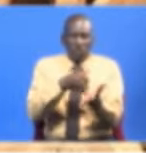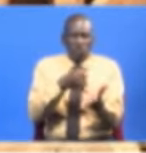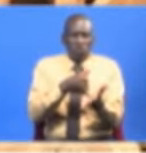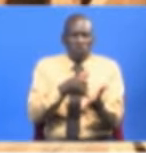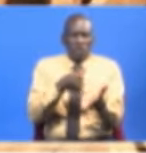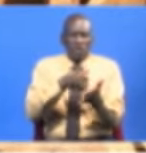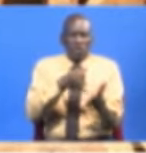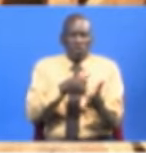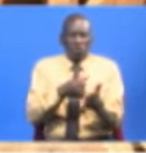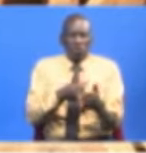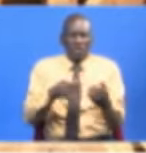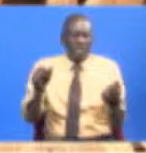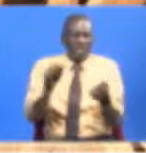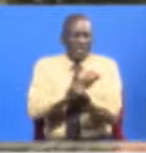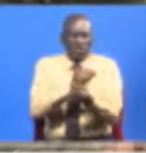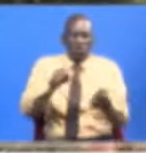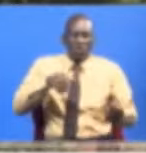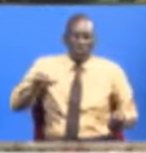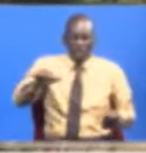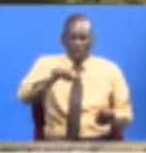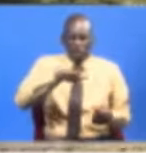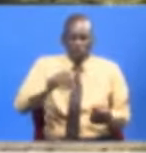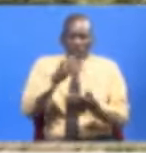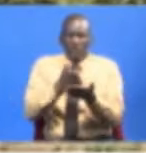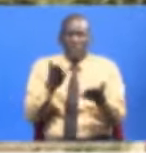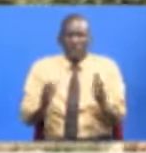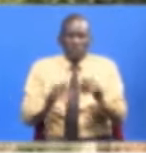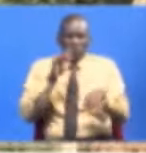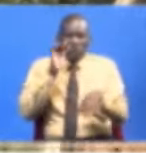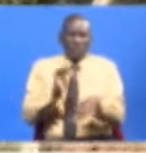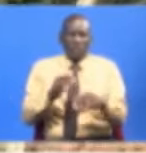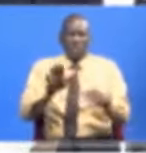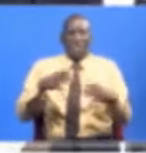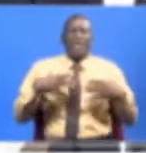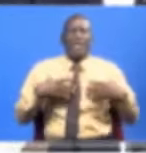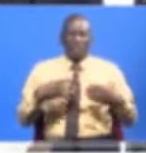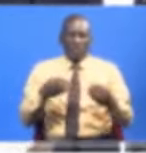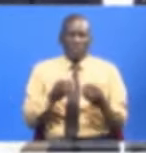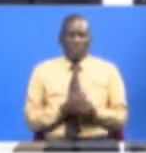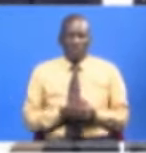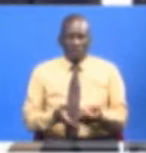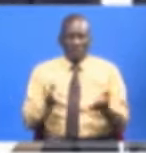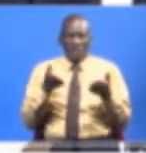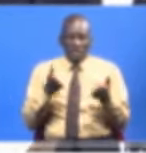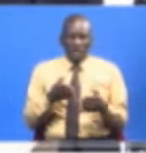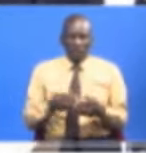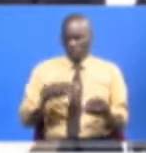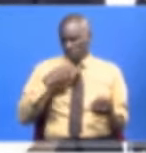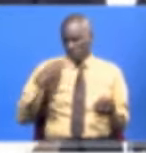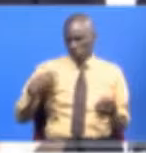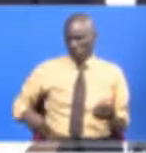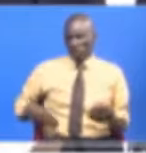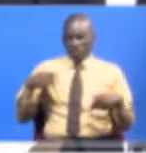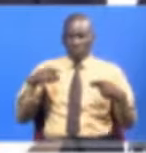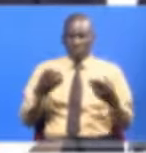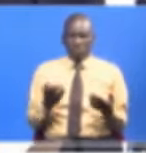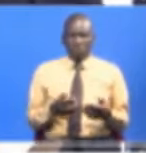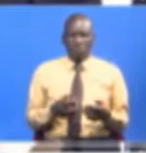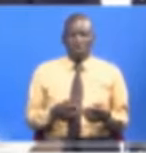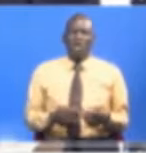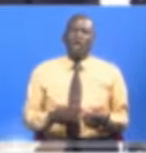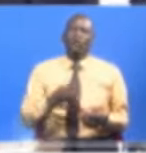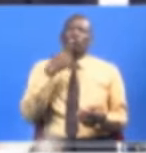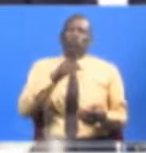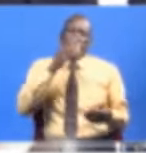hata uchafuzi wa mazingira, jambo linaloathiri afya yao. Sasa wale Chinese wamekatazwa kuendelea na